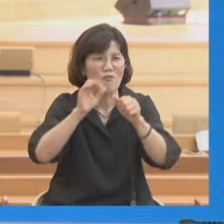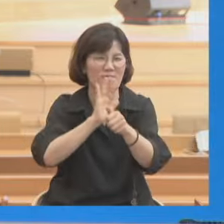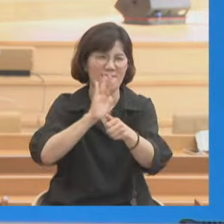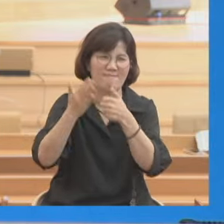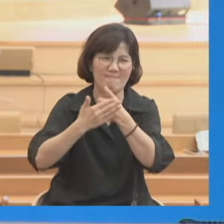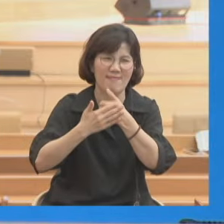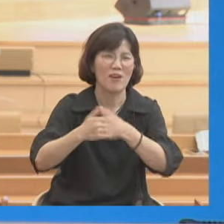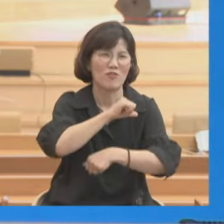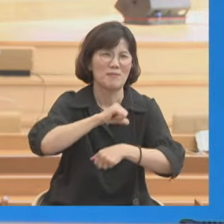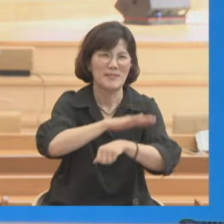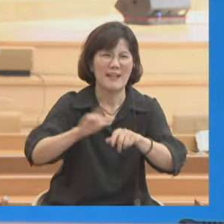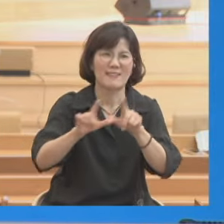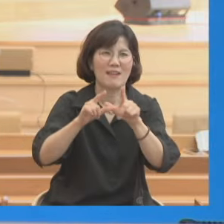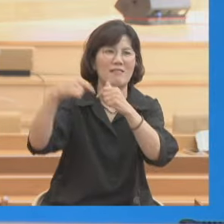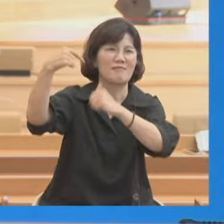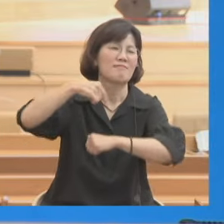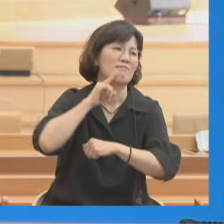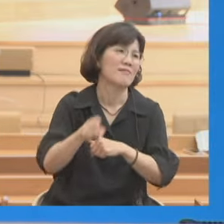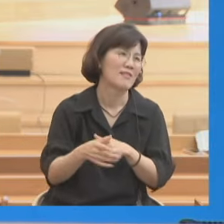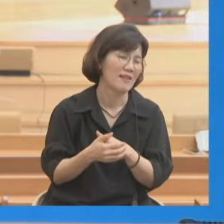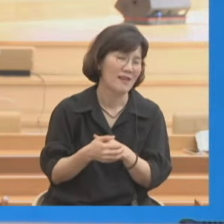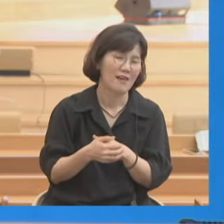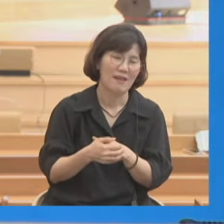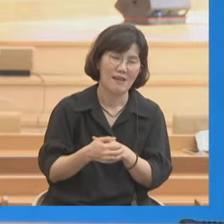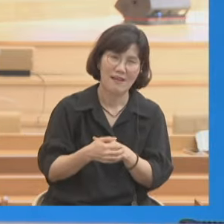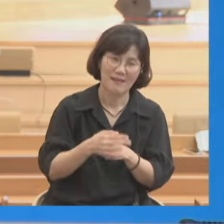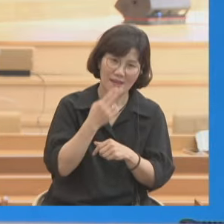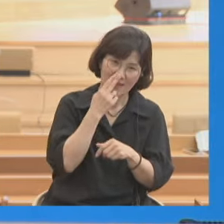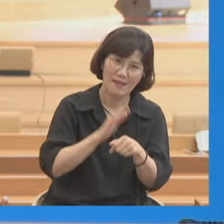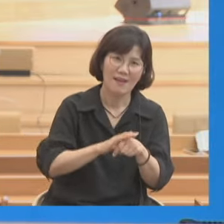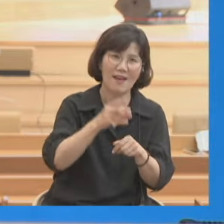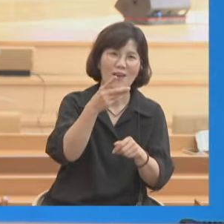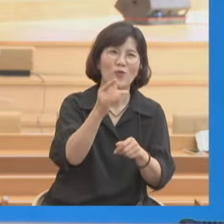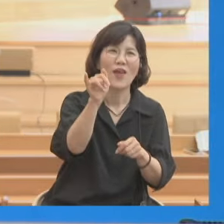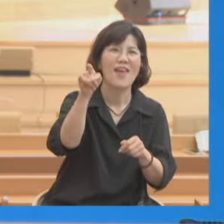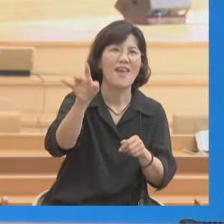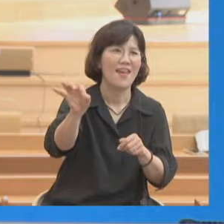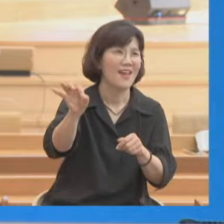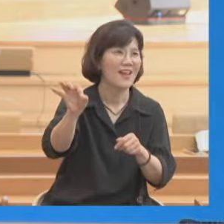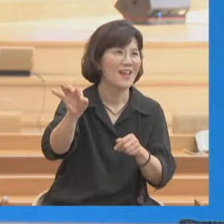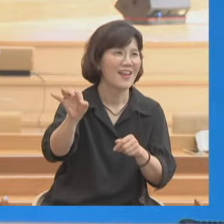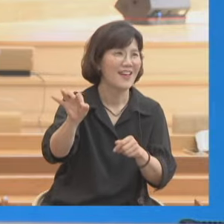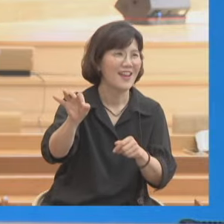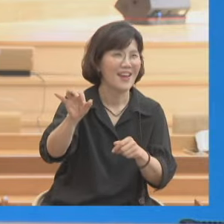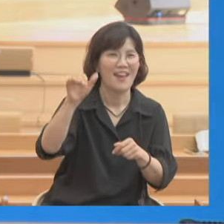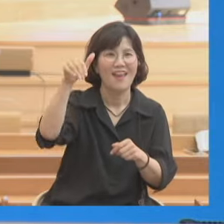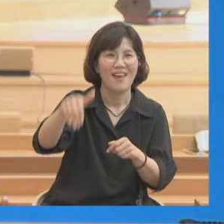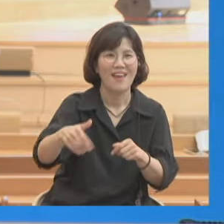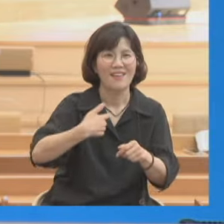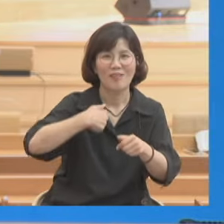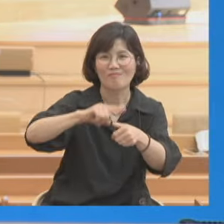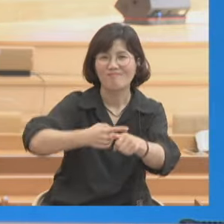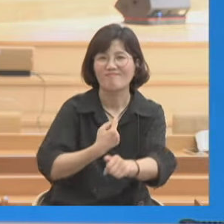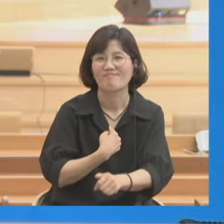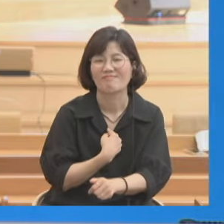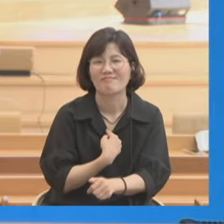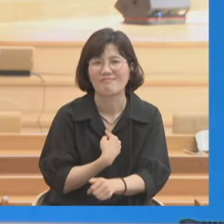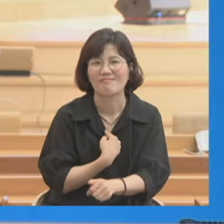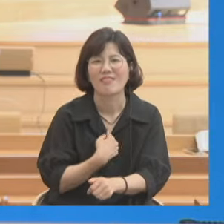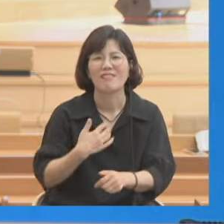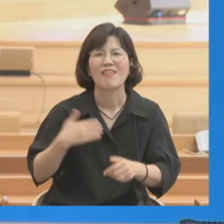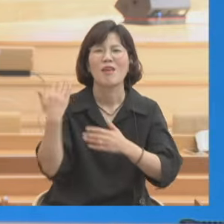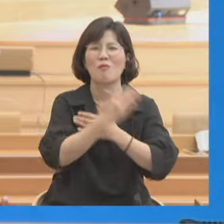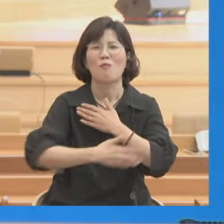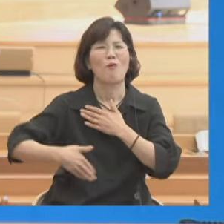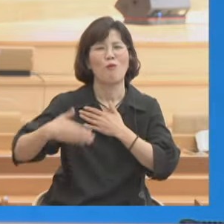근데 얼마나 충격을 받은 퇴행 그이 말에 이게 뭐예요? 나도 모르는 사이에 내